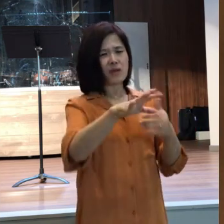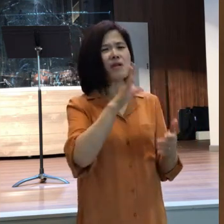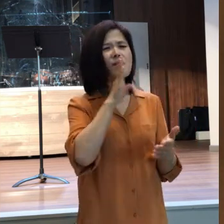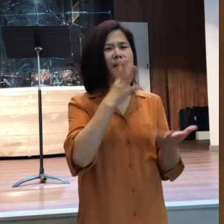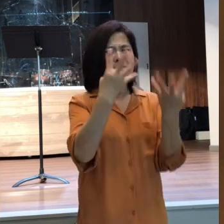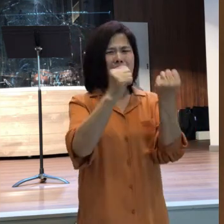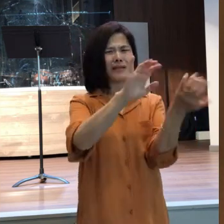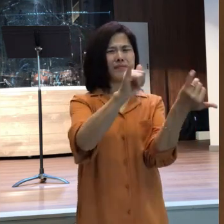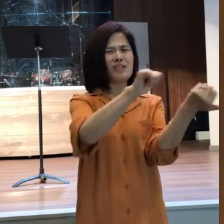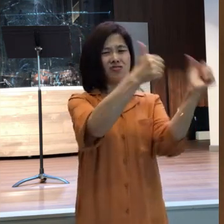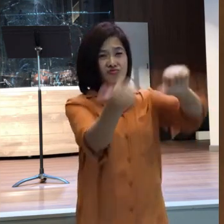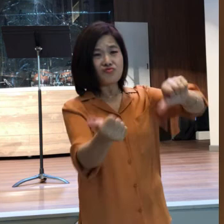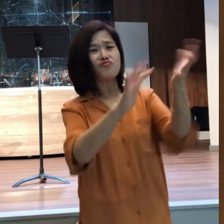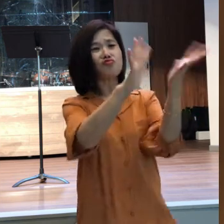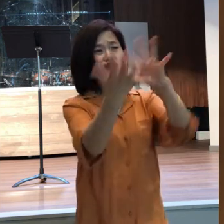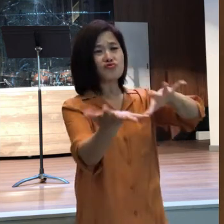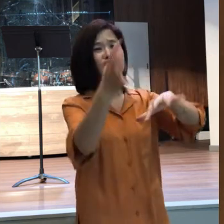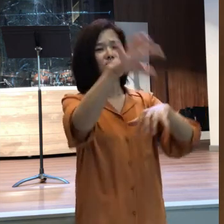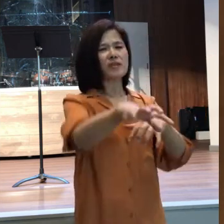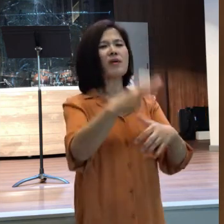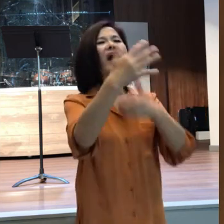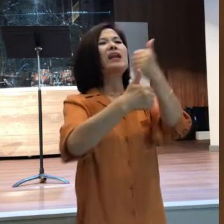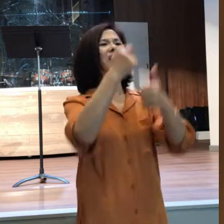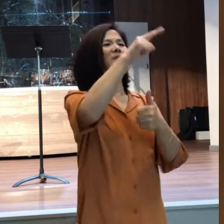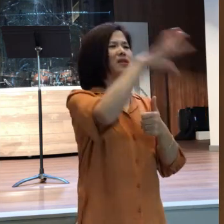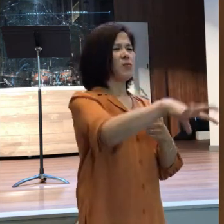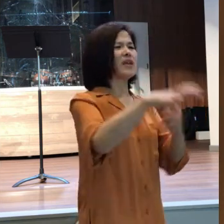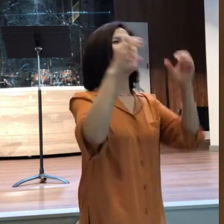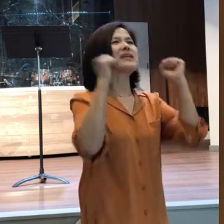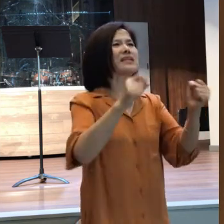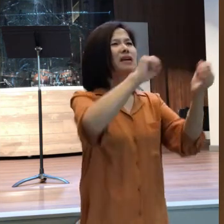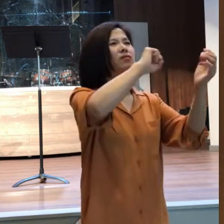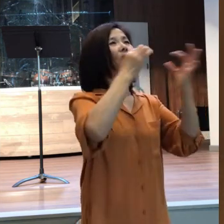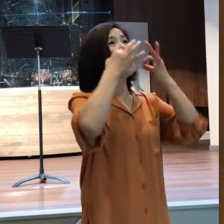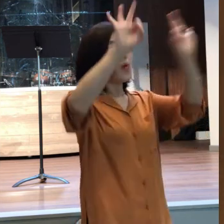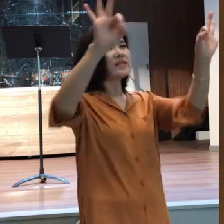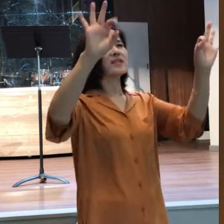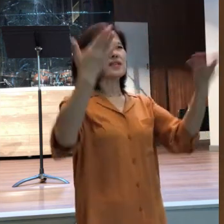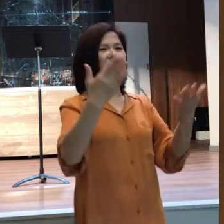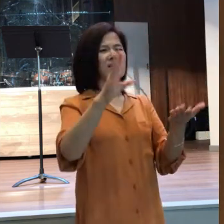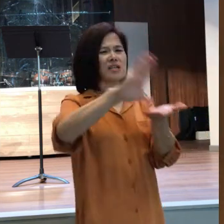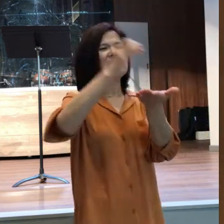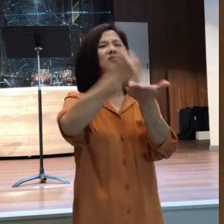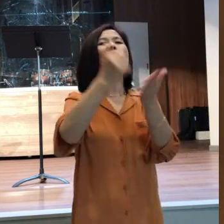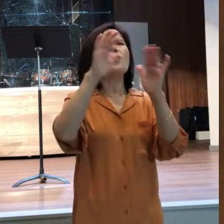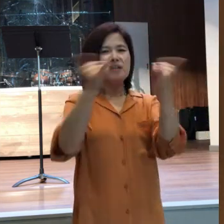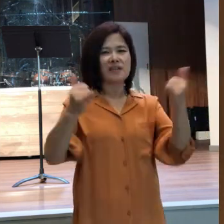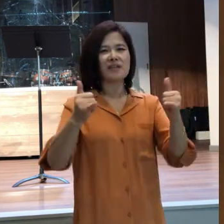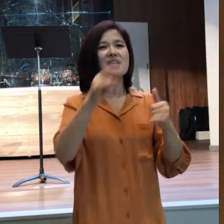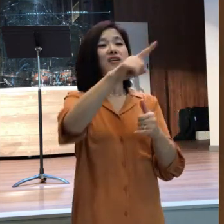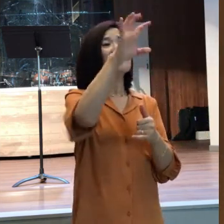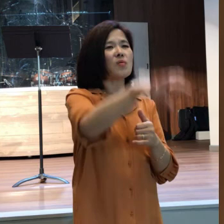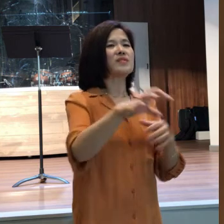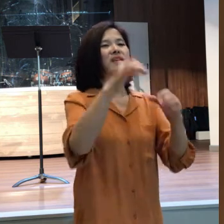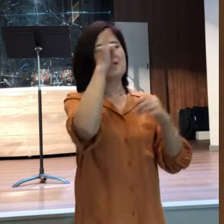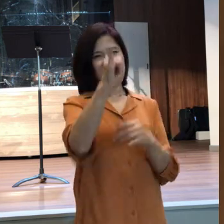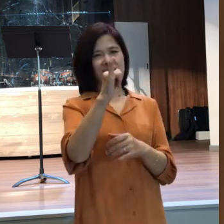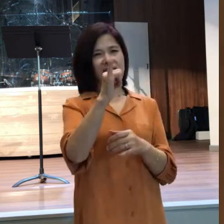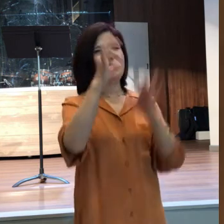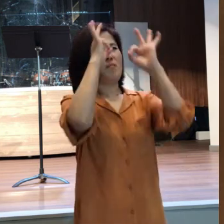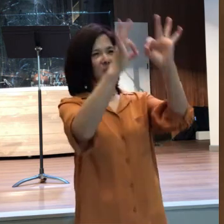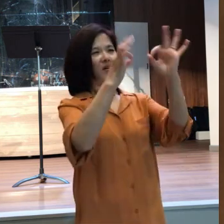죽어나가던 형편에서도 하나님은 여기에 계십니다라고 외쳤던 그리스도인들이 현장에